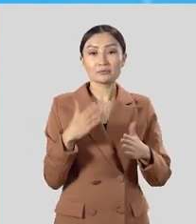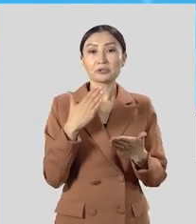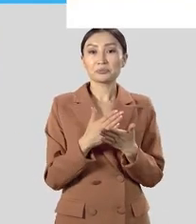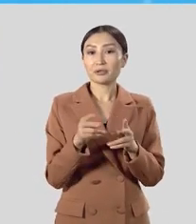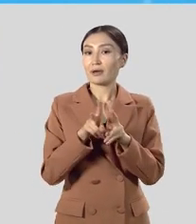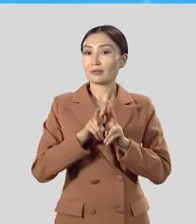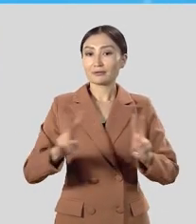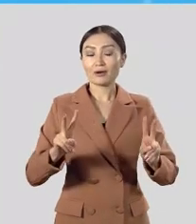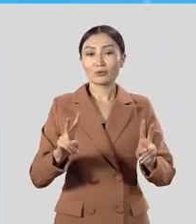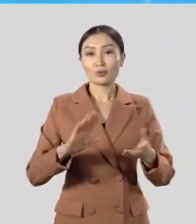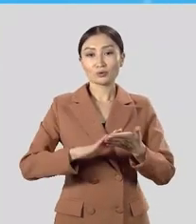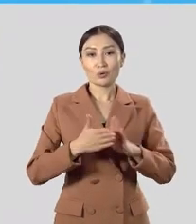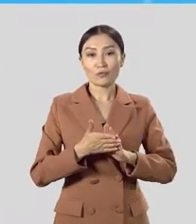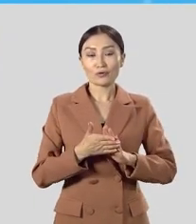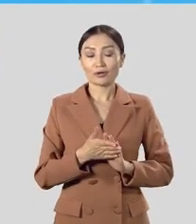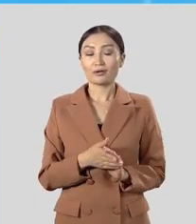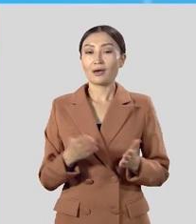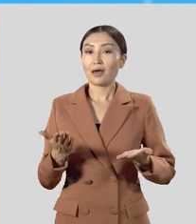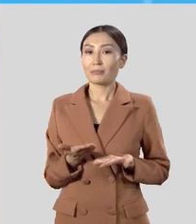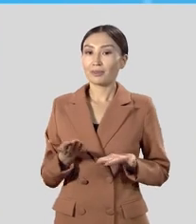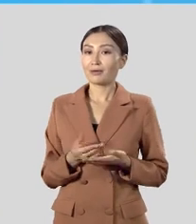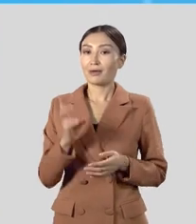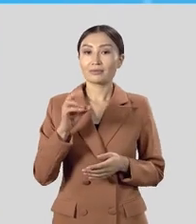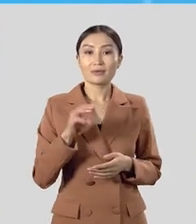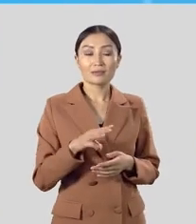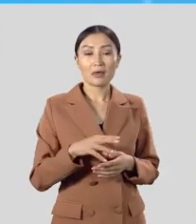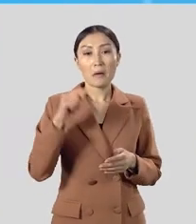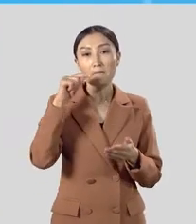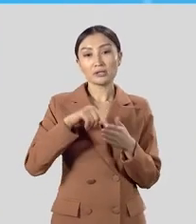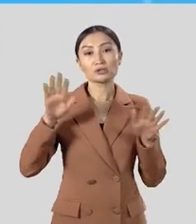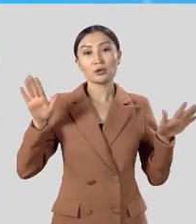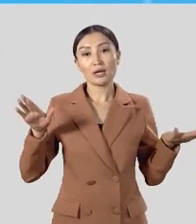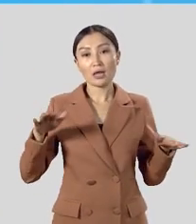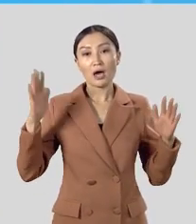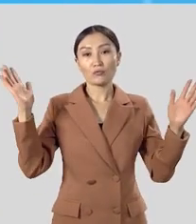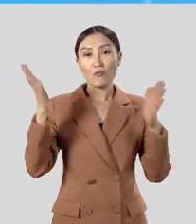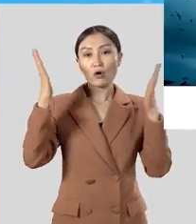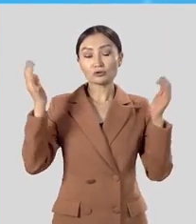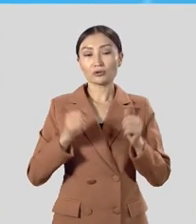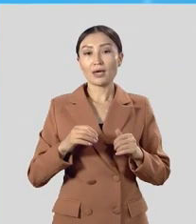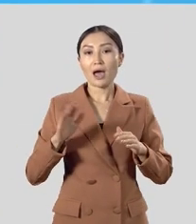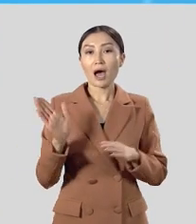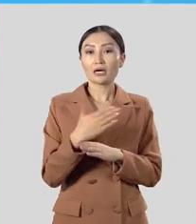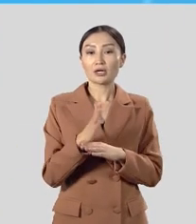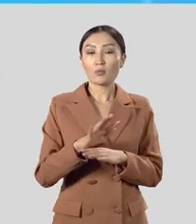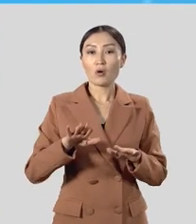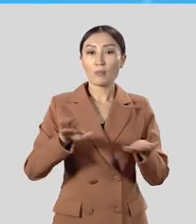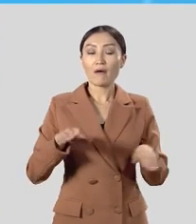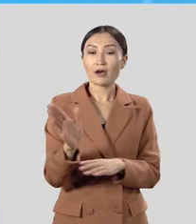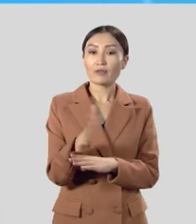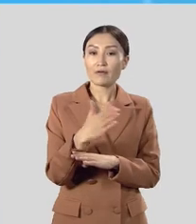имеют одинаковые условия обитания? Нет. Птицы летают в воздухе, рыбы плавают в